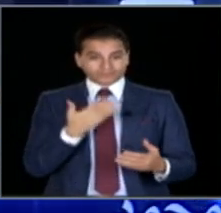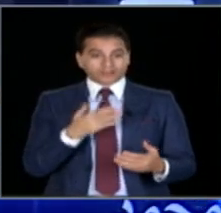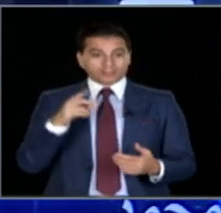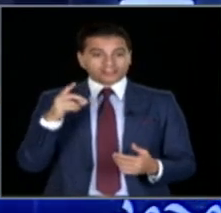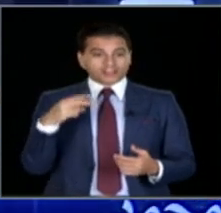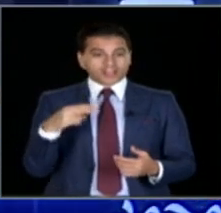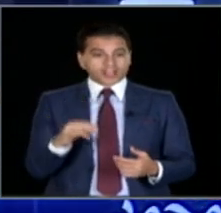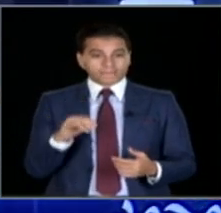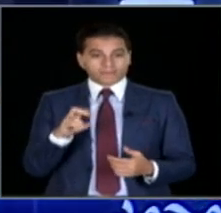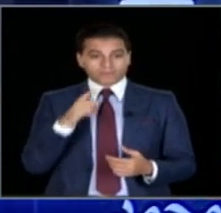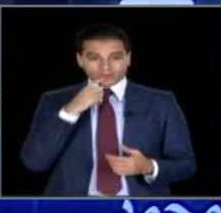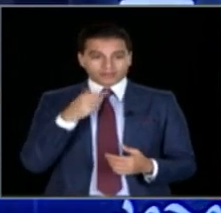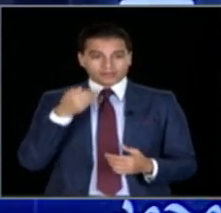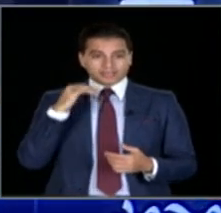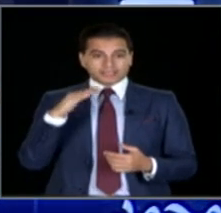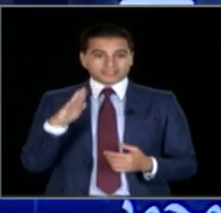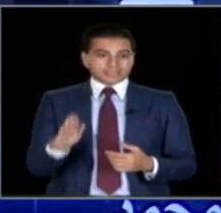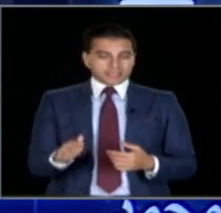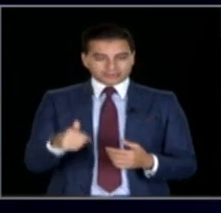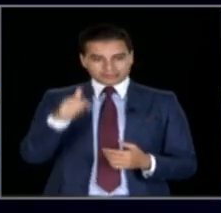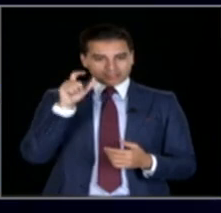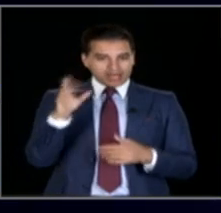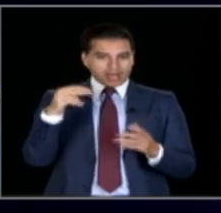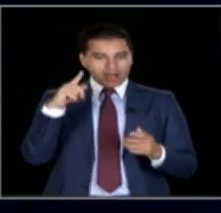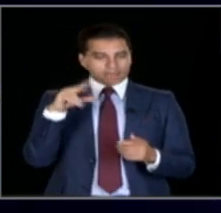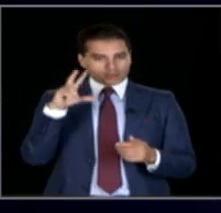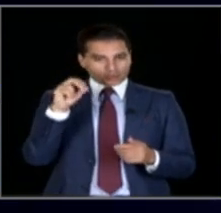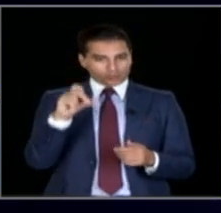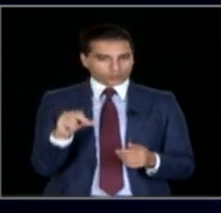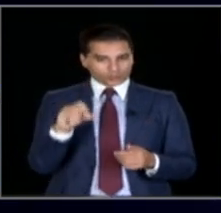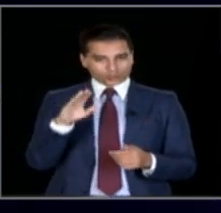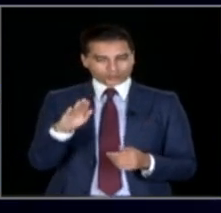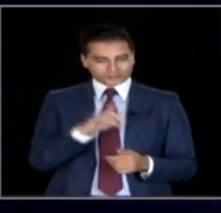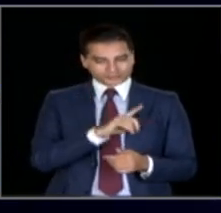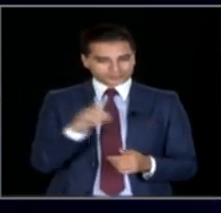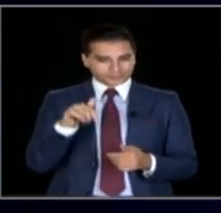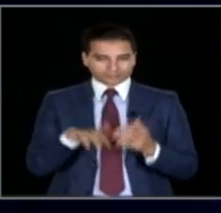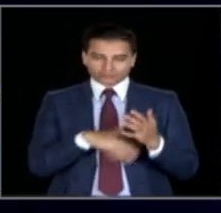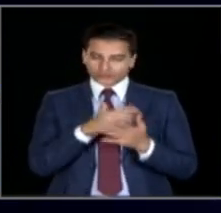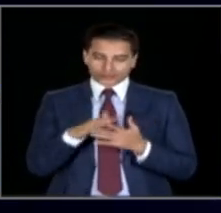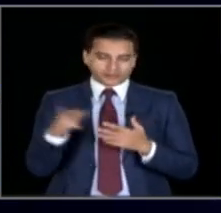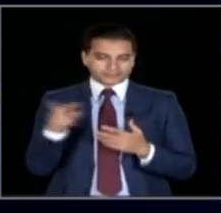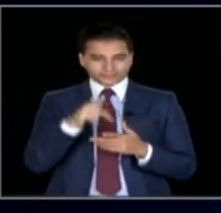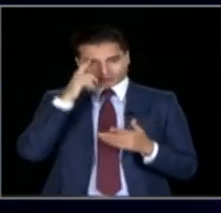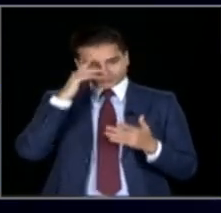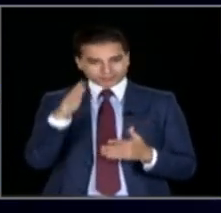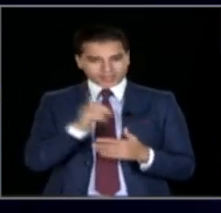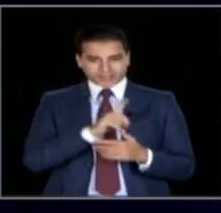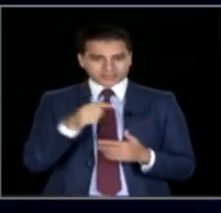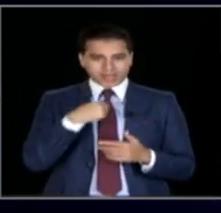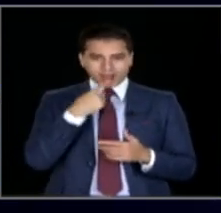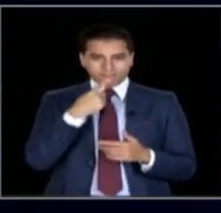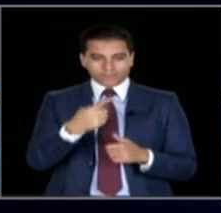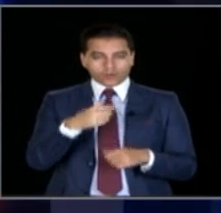طعيمة. حسين عبد القدوس مثلا. يا راجل نفس المشكلة، هما الاتنين